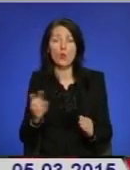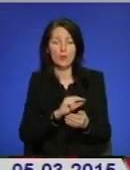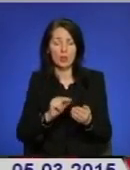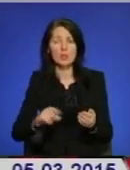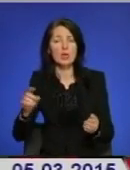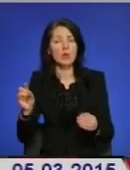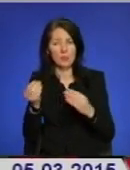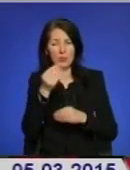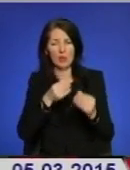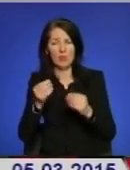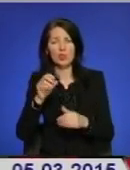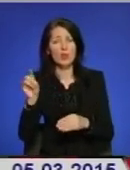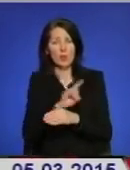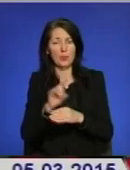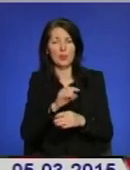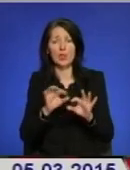щодо